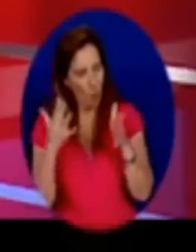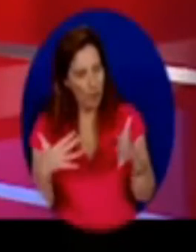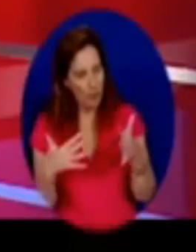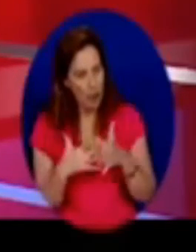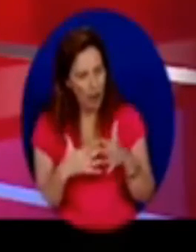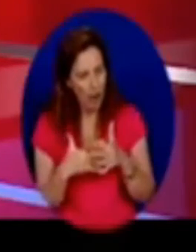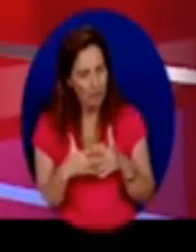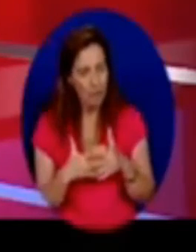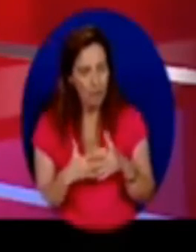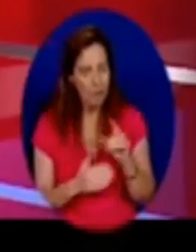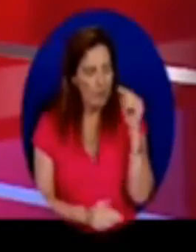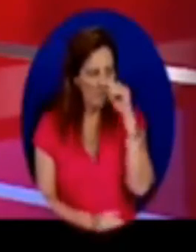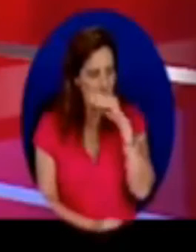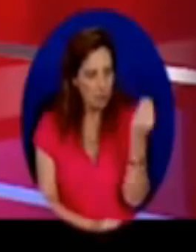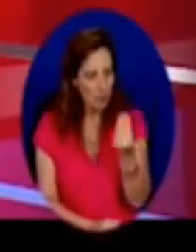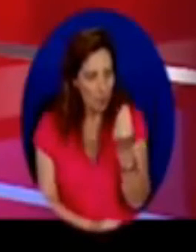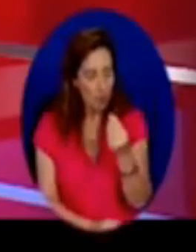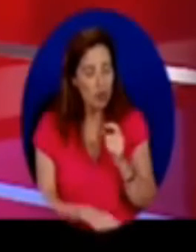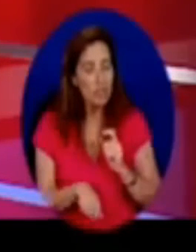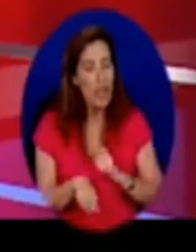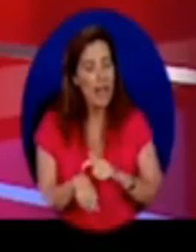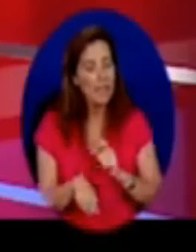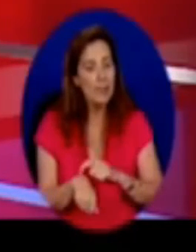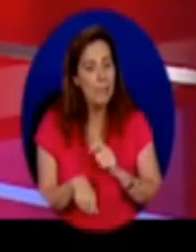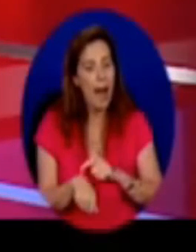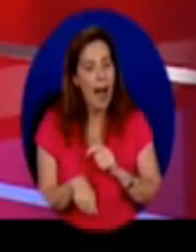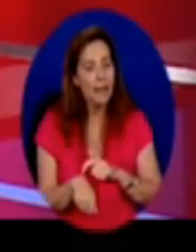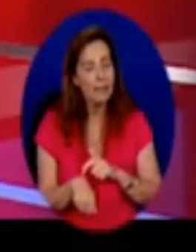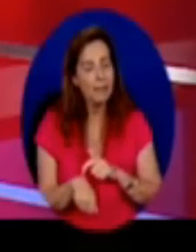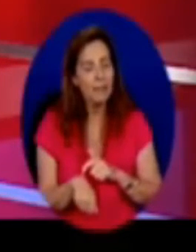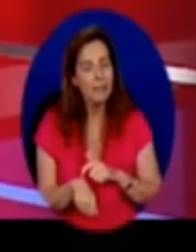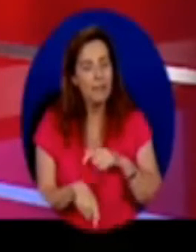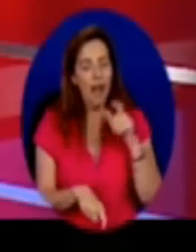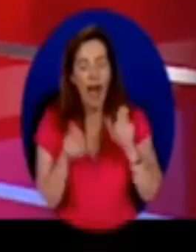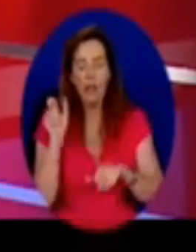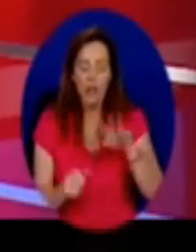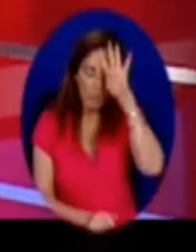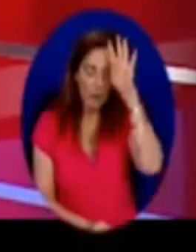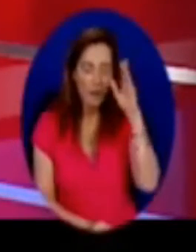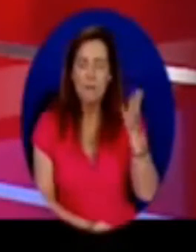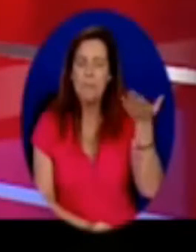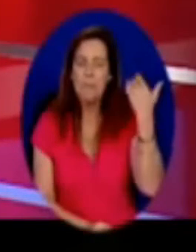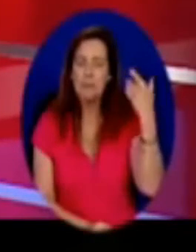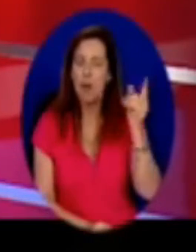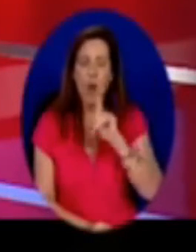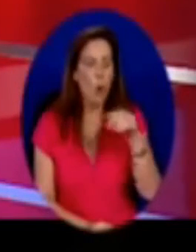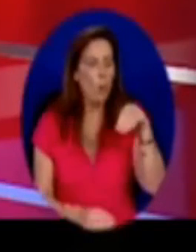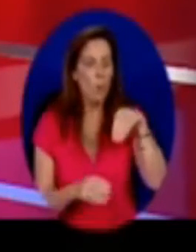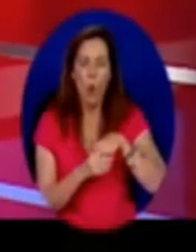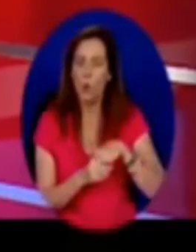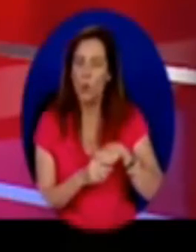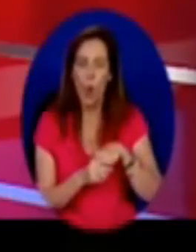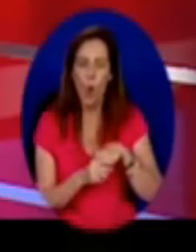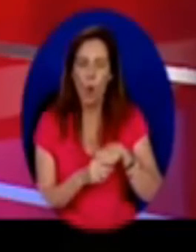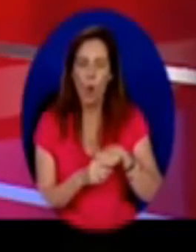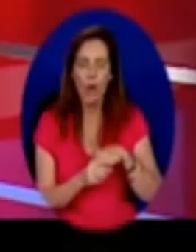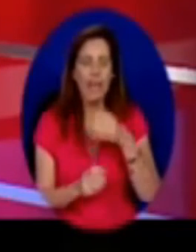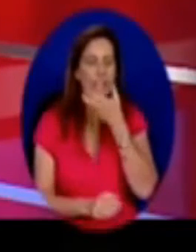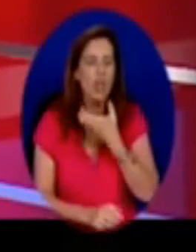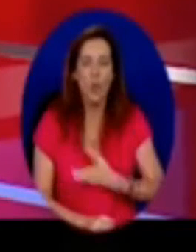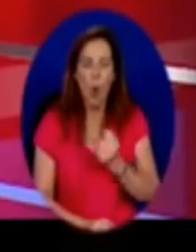הראשונים כנראה מפספסים שהזמן הציבור האירני כבר לא מזמן לא נמצא במקום של